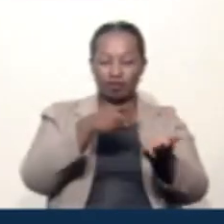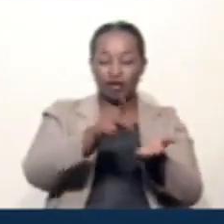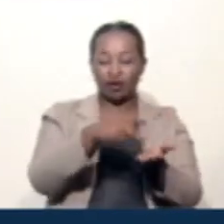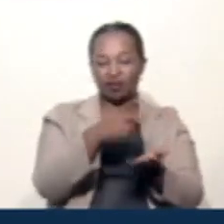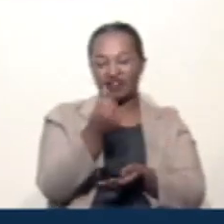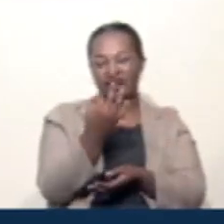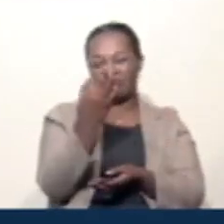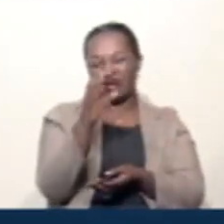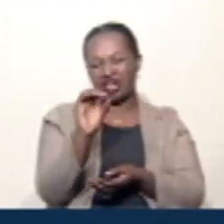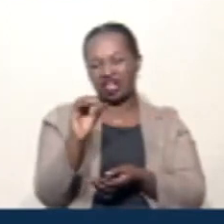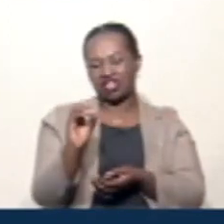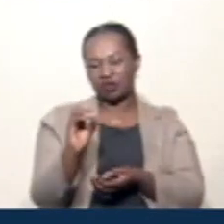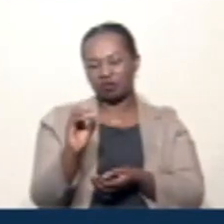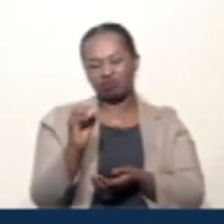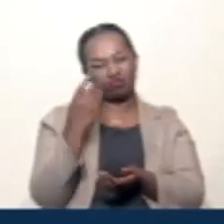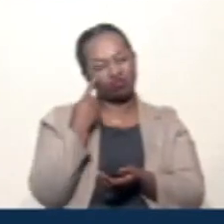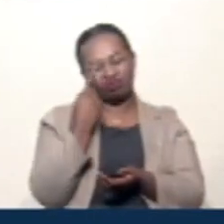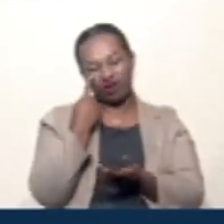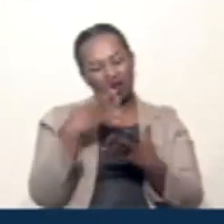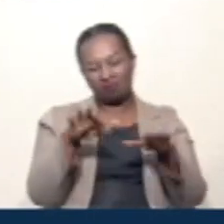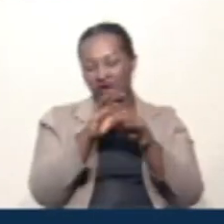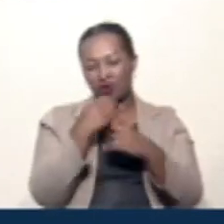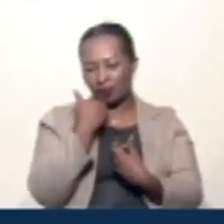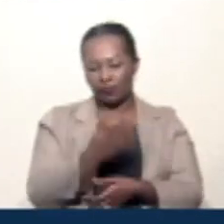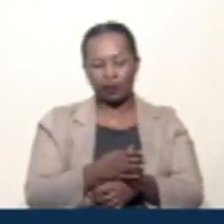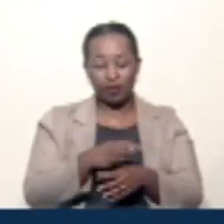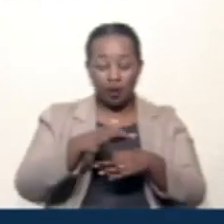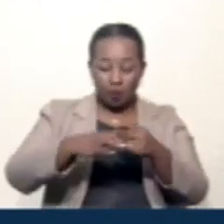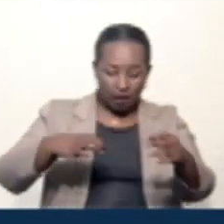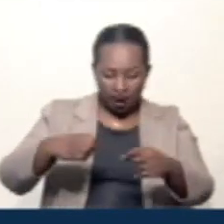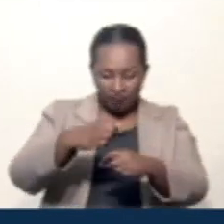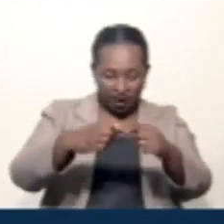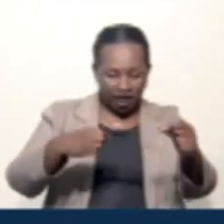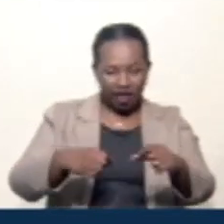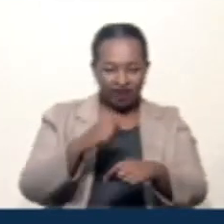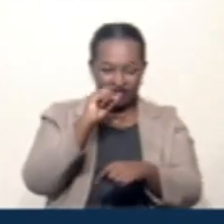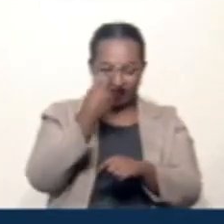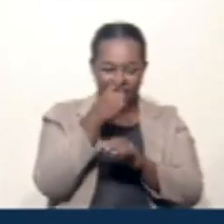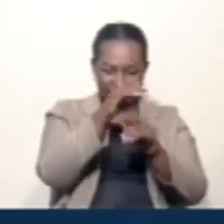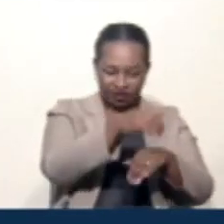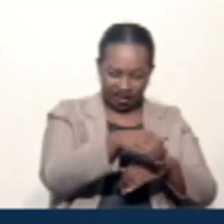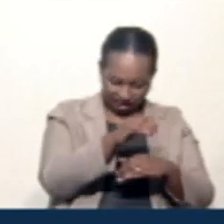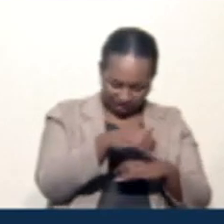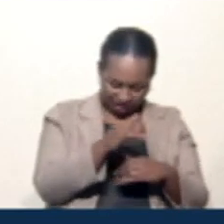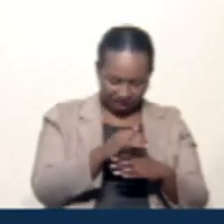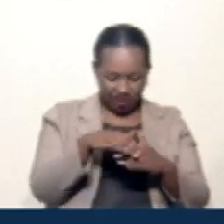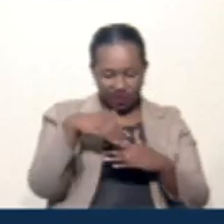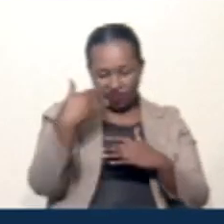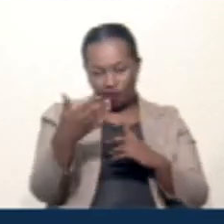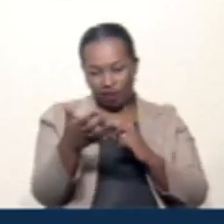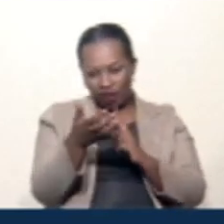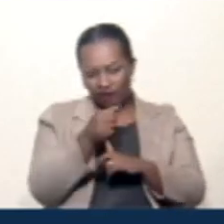300, umva ko ntacyo gamaze. Wabohaga ari kumanjije guhinga kugira ngo uzajye ufata